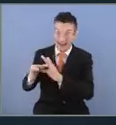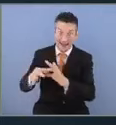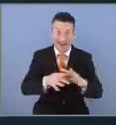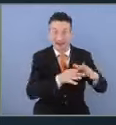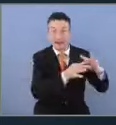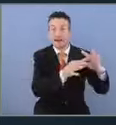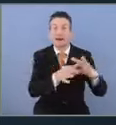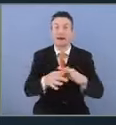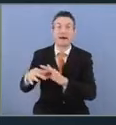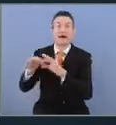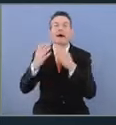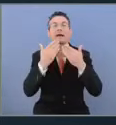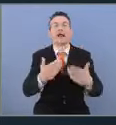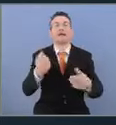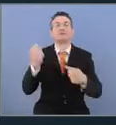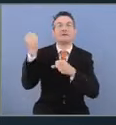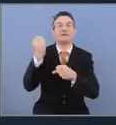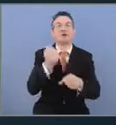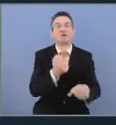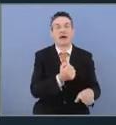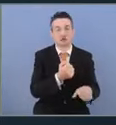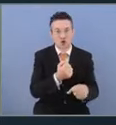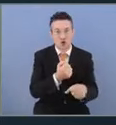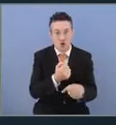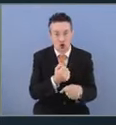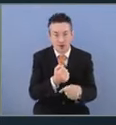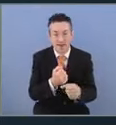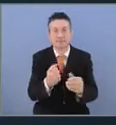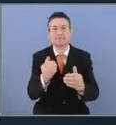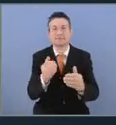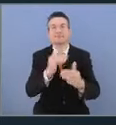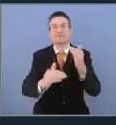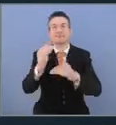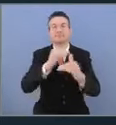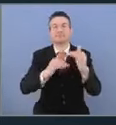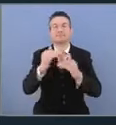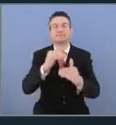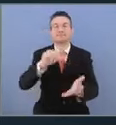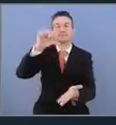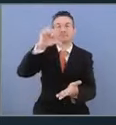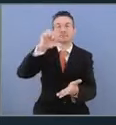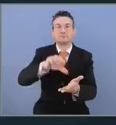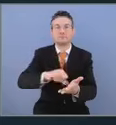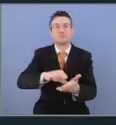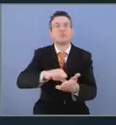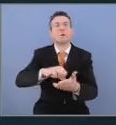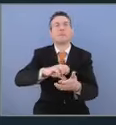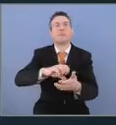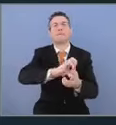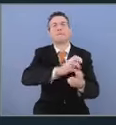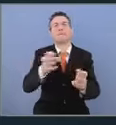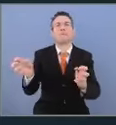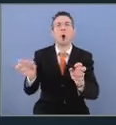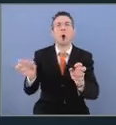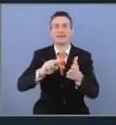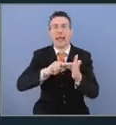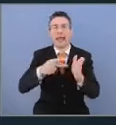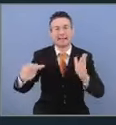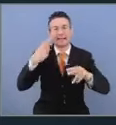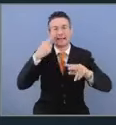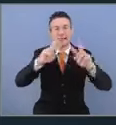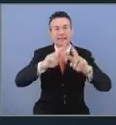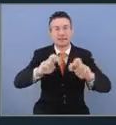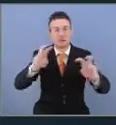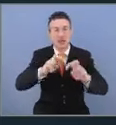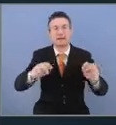atenei un centro di alta formazione politecnica e di ricerca. Uno dei temi che